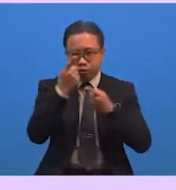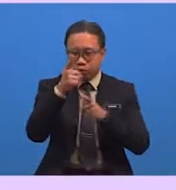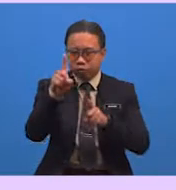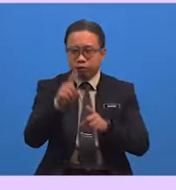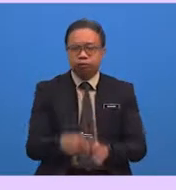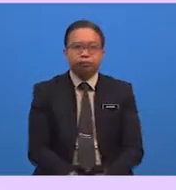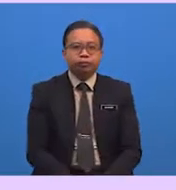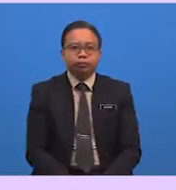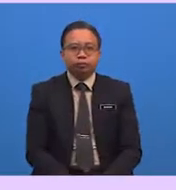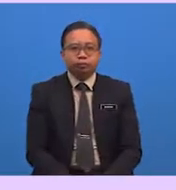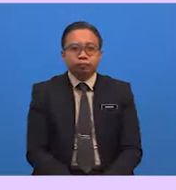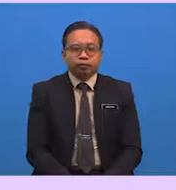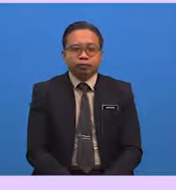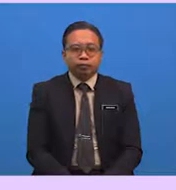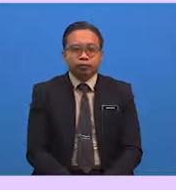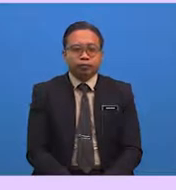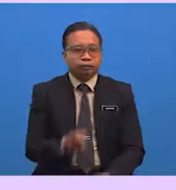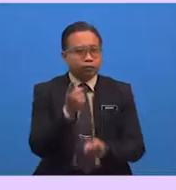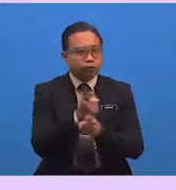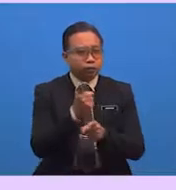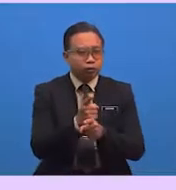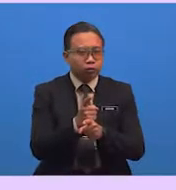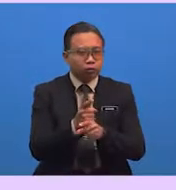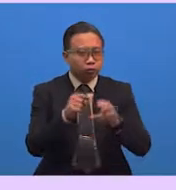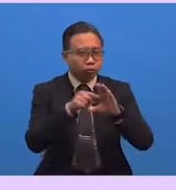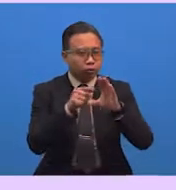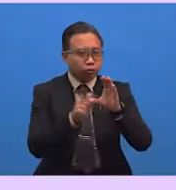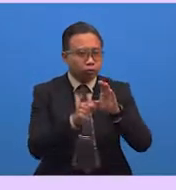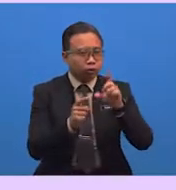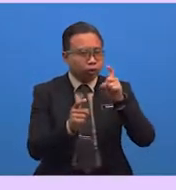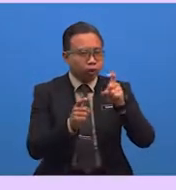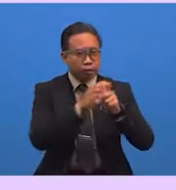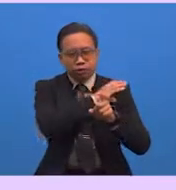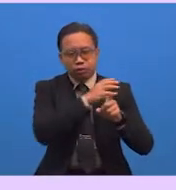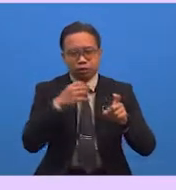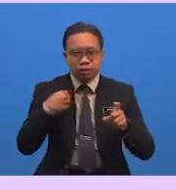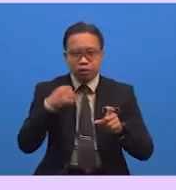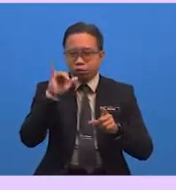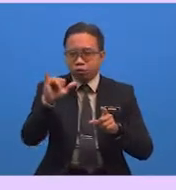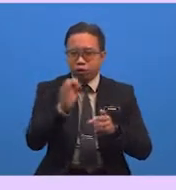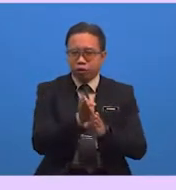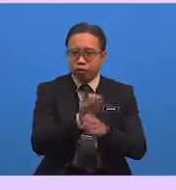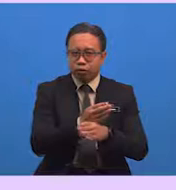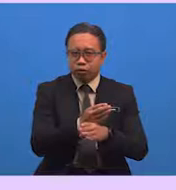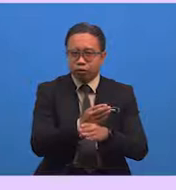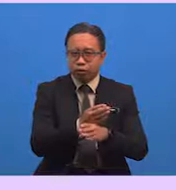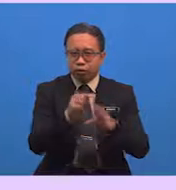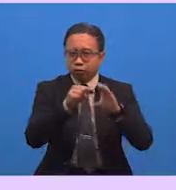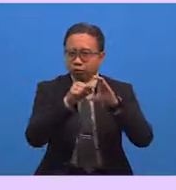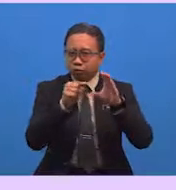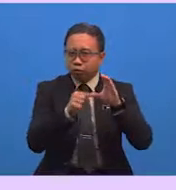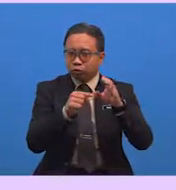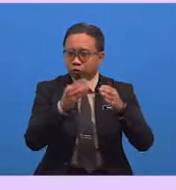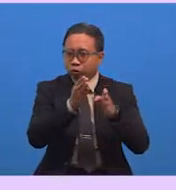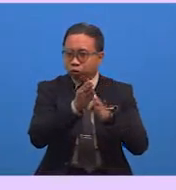jawapannya. Tepat sekali. Sudut X dan Y membentuk sudut